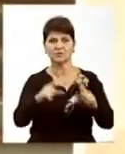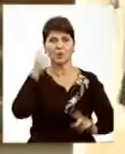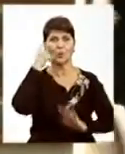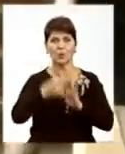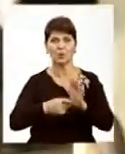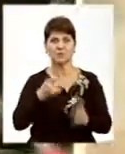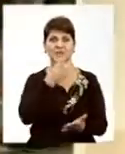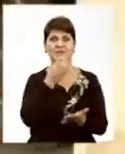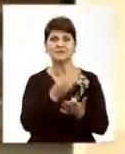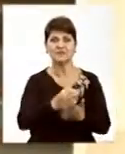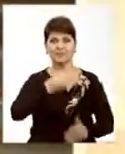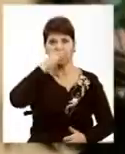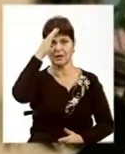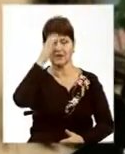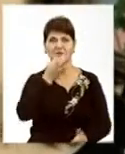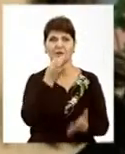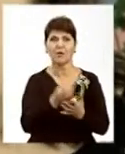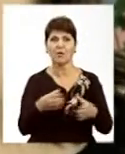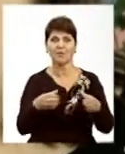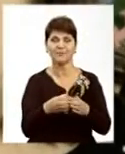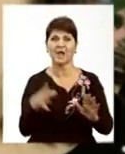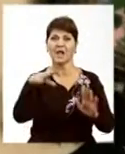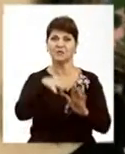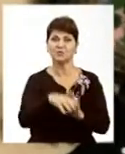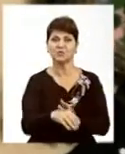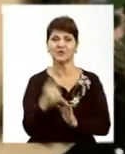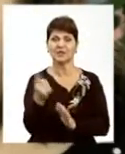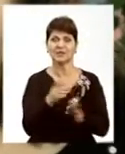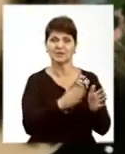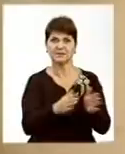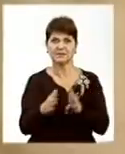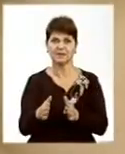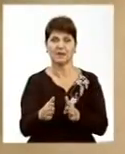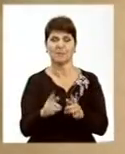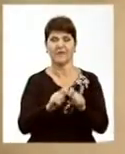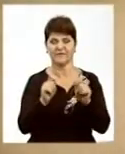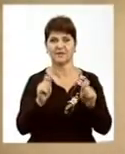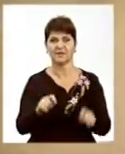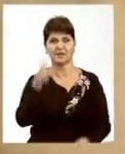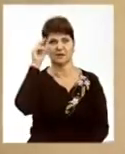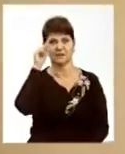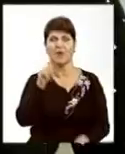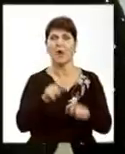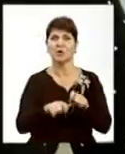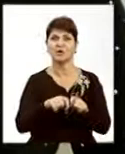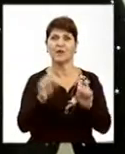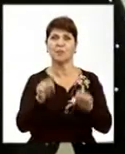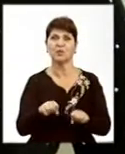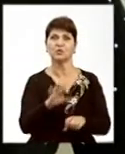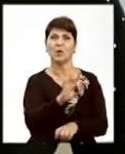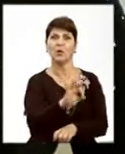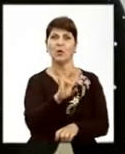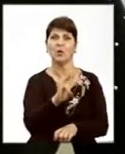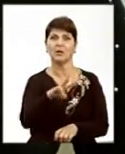зі звітів батьківських комітетів. Каже, з впровадженням єдиної системи відкритих даних контролювати бюджет зможе онлайн. Не завжди я можу